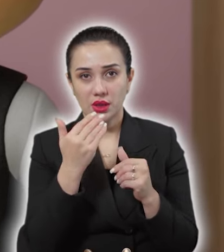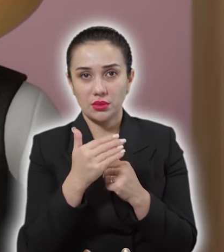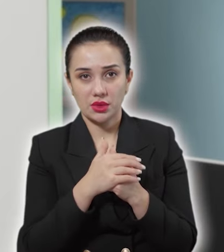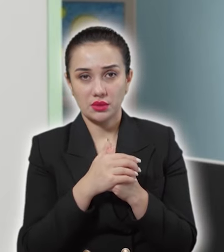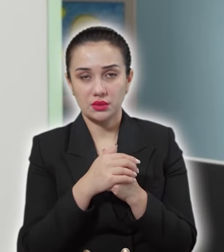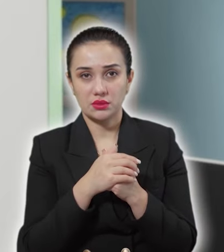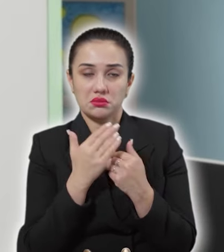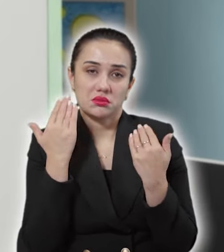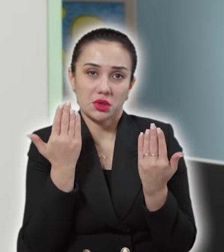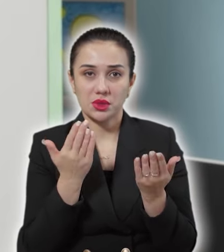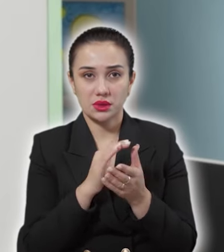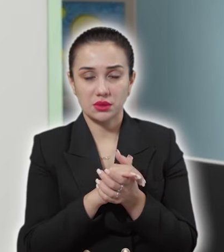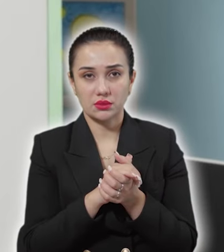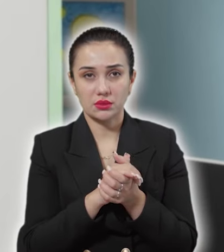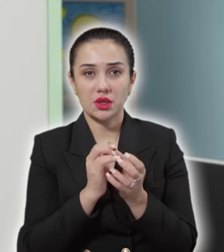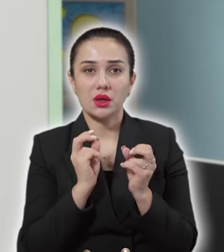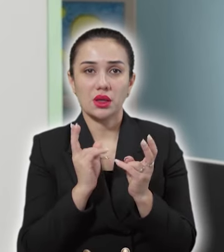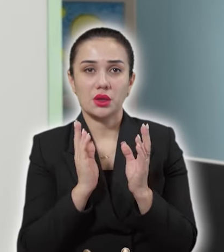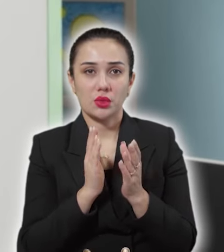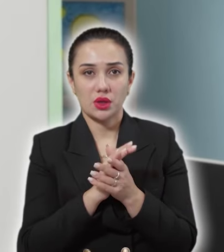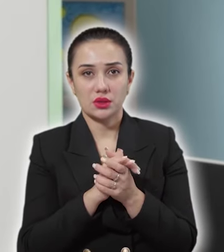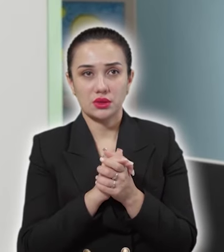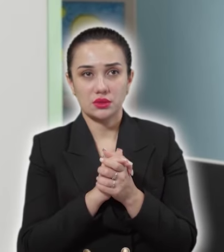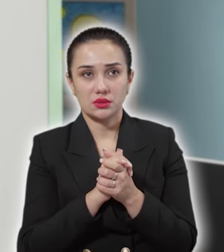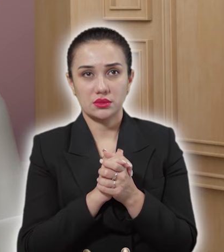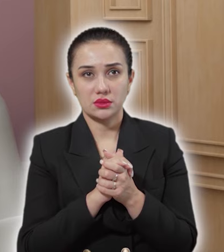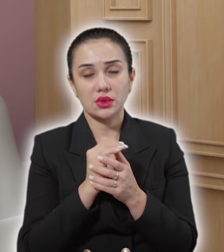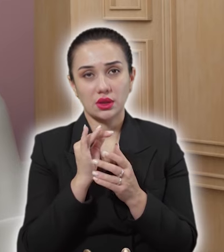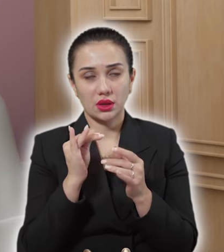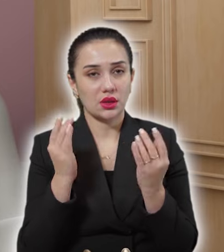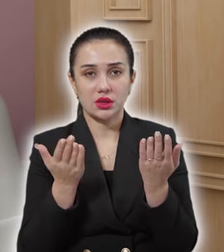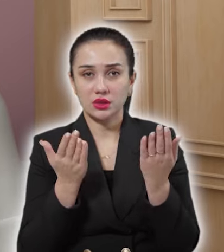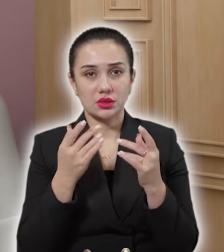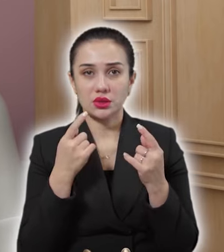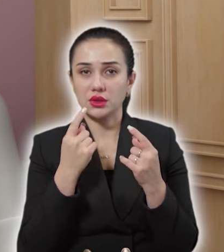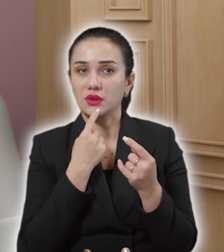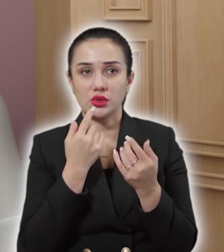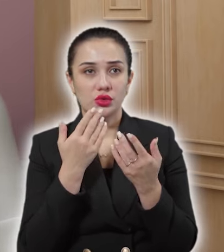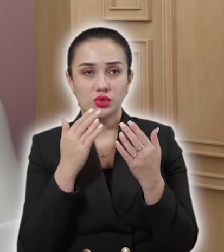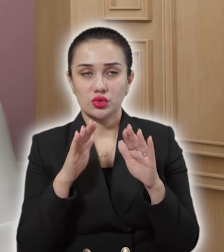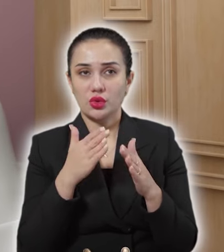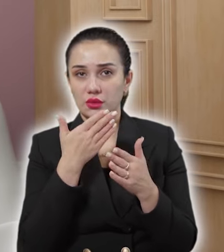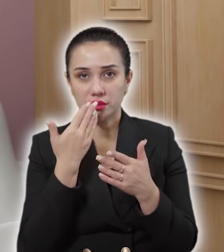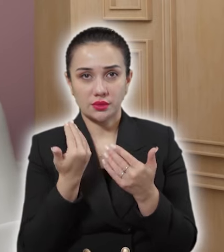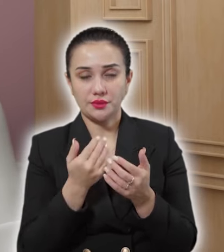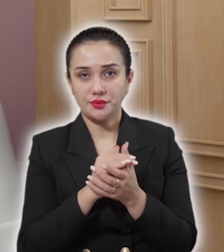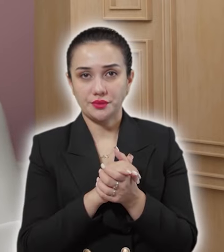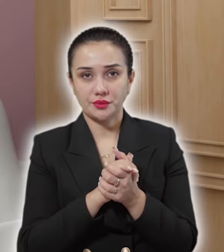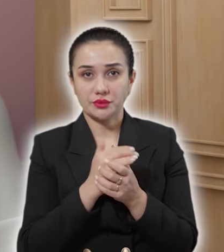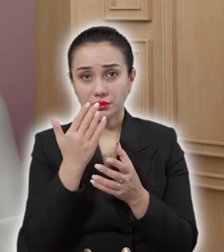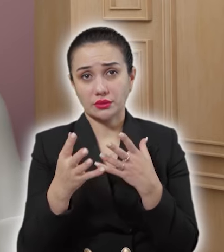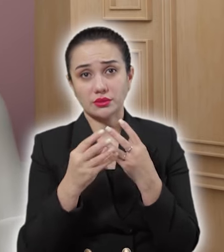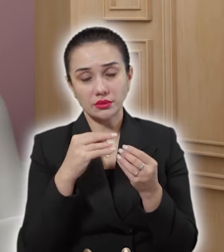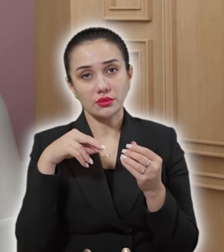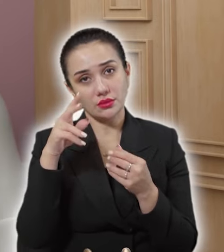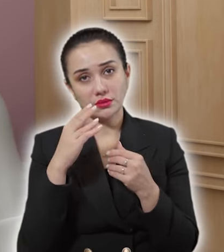borasanmi? Bilmasam. Qanday bo'lar ekan? Buni hech qanaqa qiyin joyi yo'q. Ha,